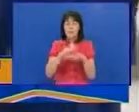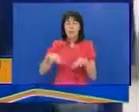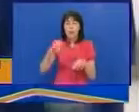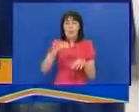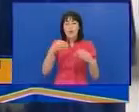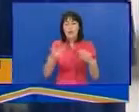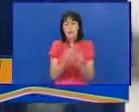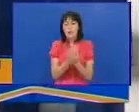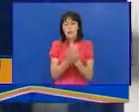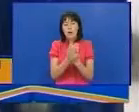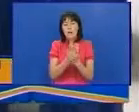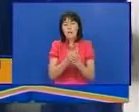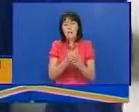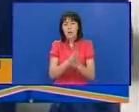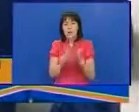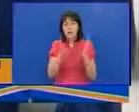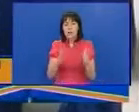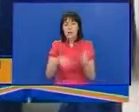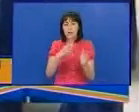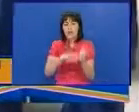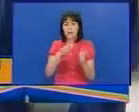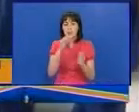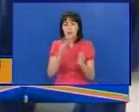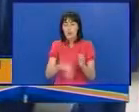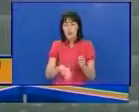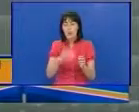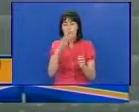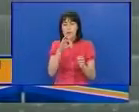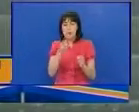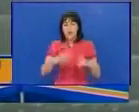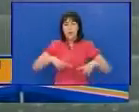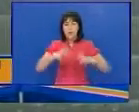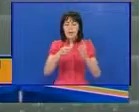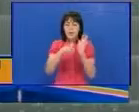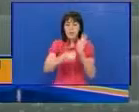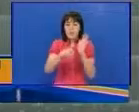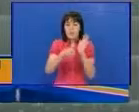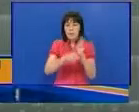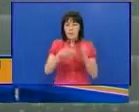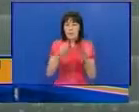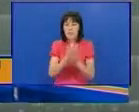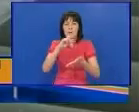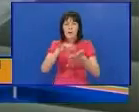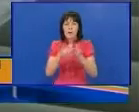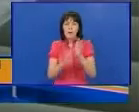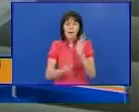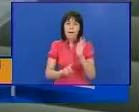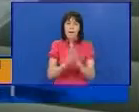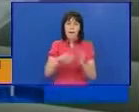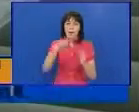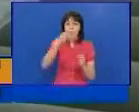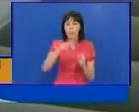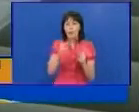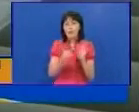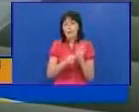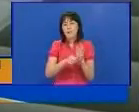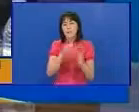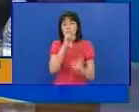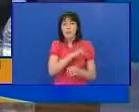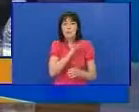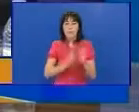индустриалды аймағында жалпы құны 81,16 миллиард теңгені құрайтын 66 инвестициялық жоба қолға алынып, оның 36-сы іске